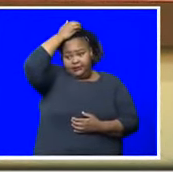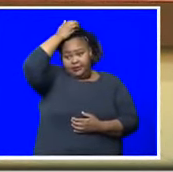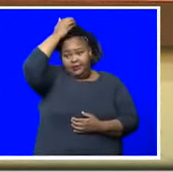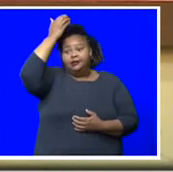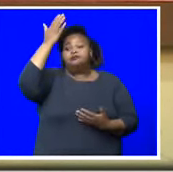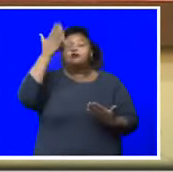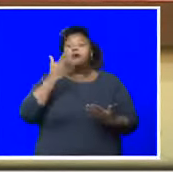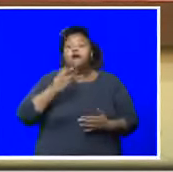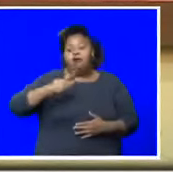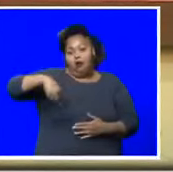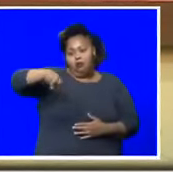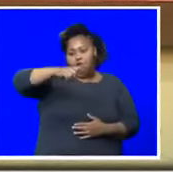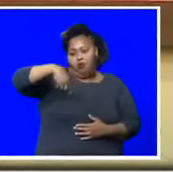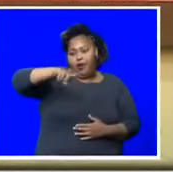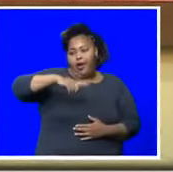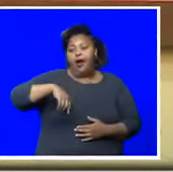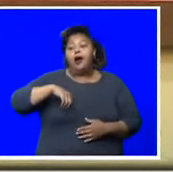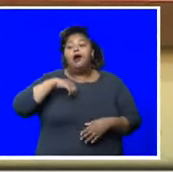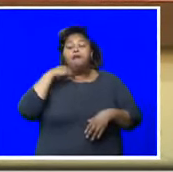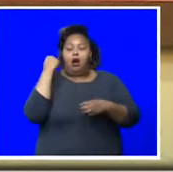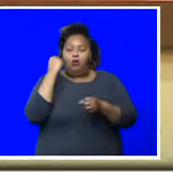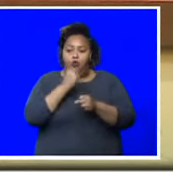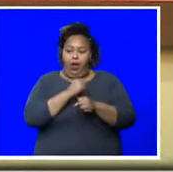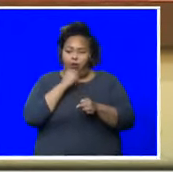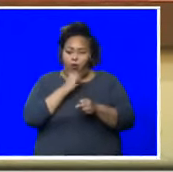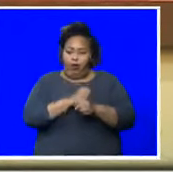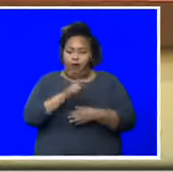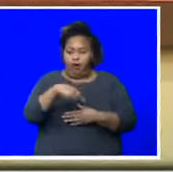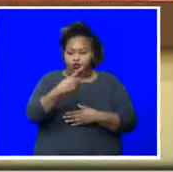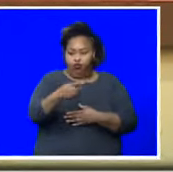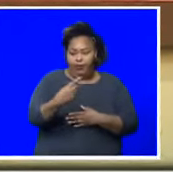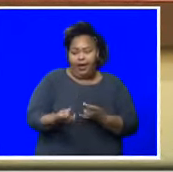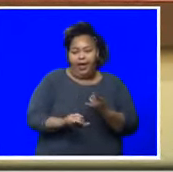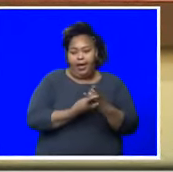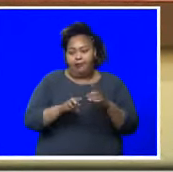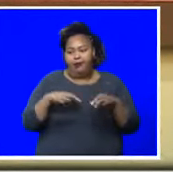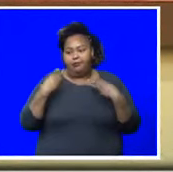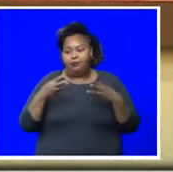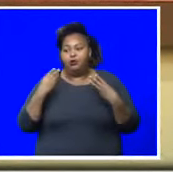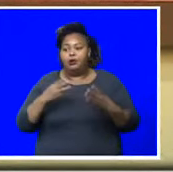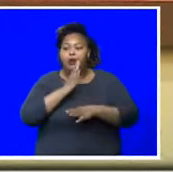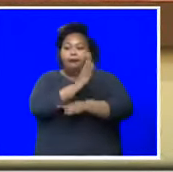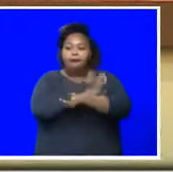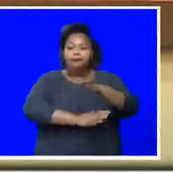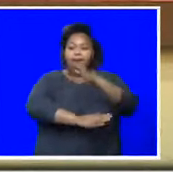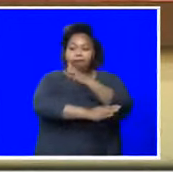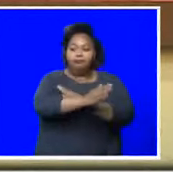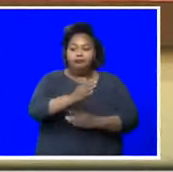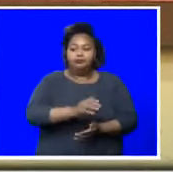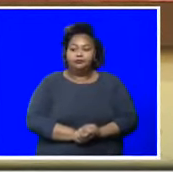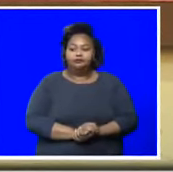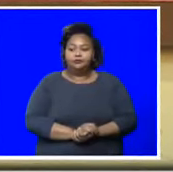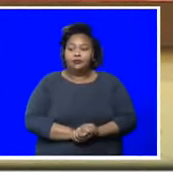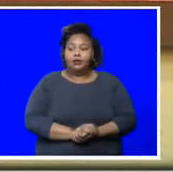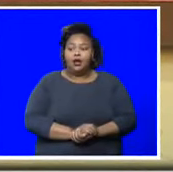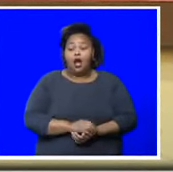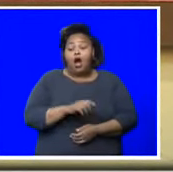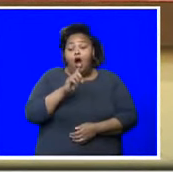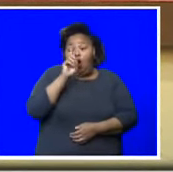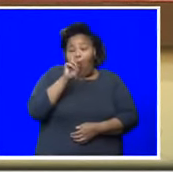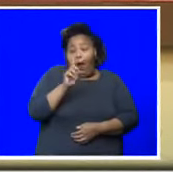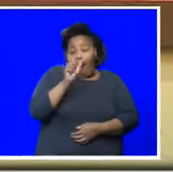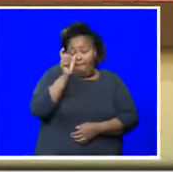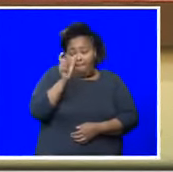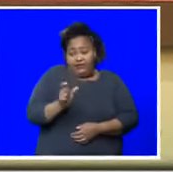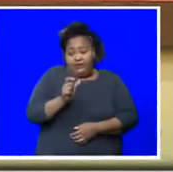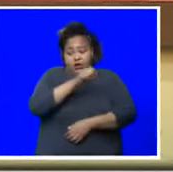babuye batosebenza umsebenzi wekulapha laba labalimetene. Kugcineke kuba namonye lolaliswa kwesibhedlela ngako